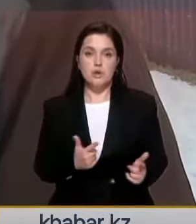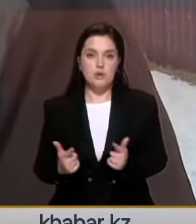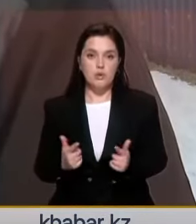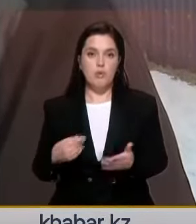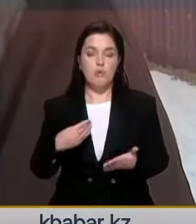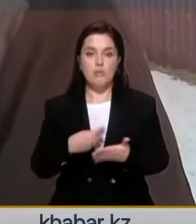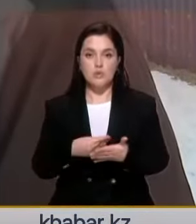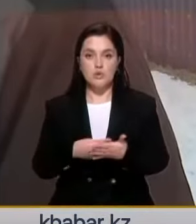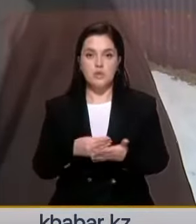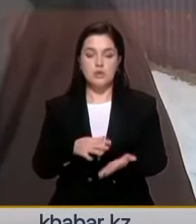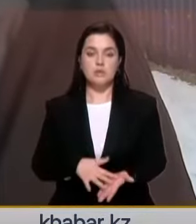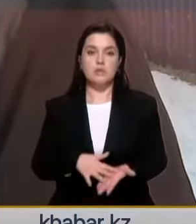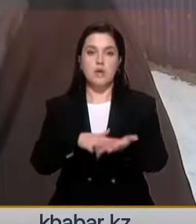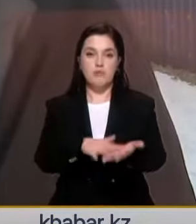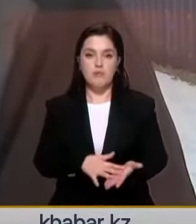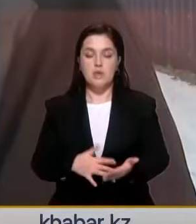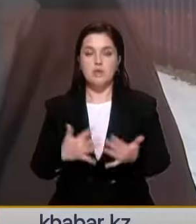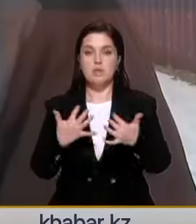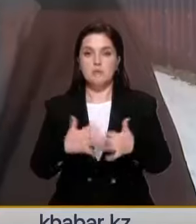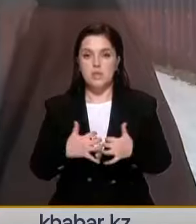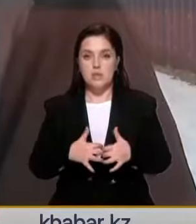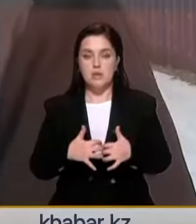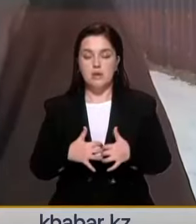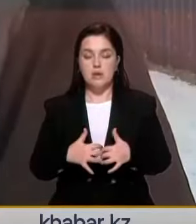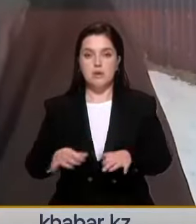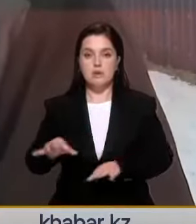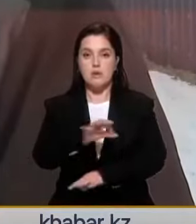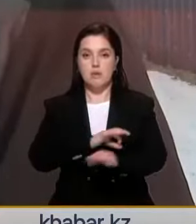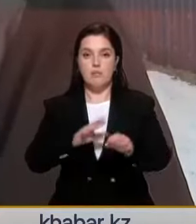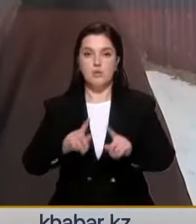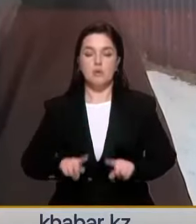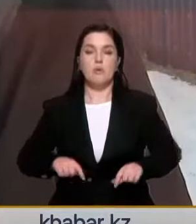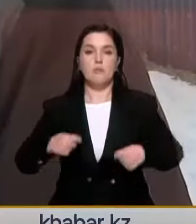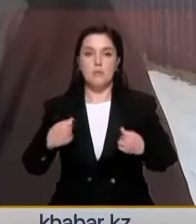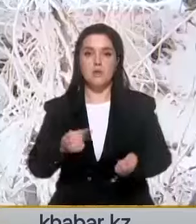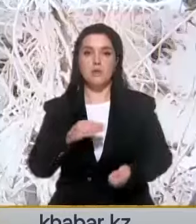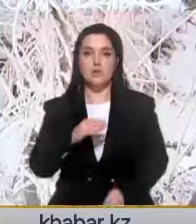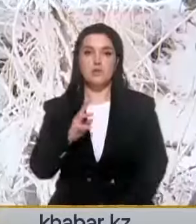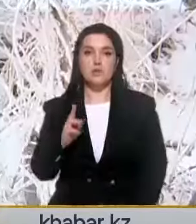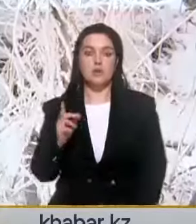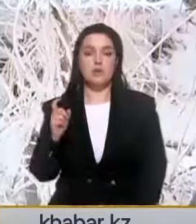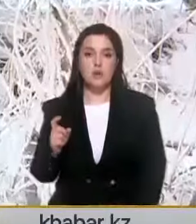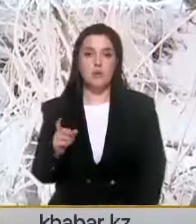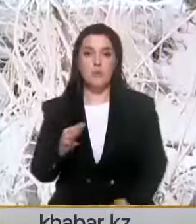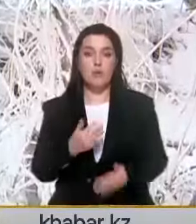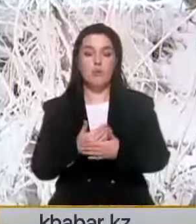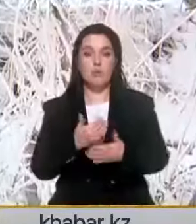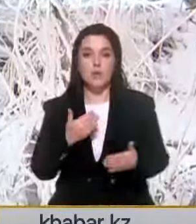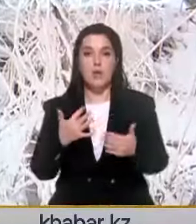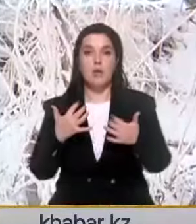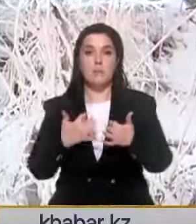заявка для города смета составляется и будет далее передана в отдел ЖКХ по предварительным подсчётам на обновление сетей